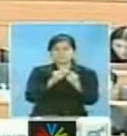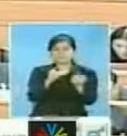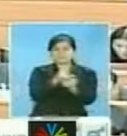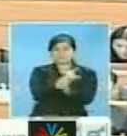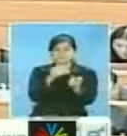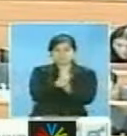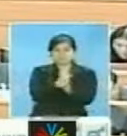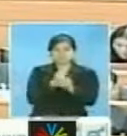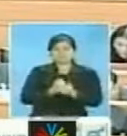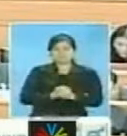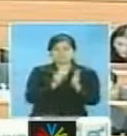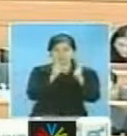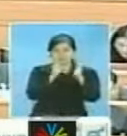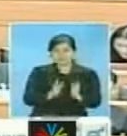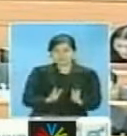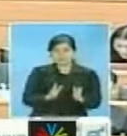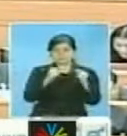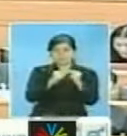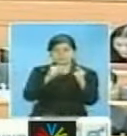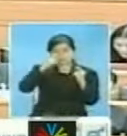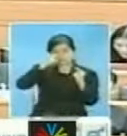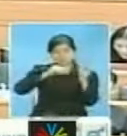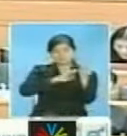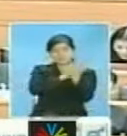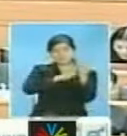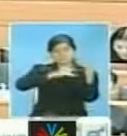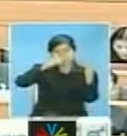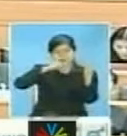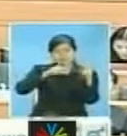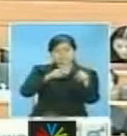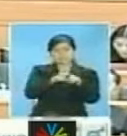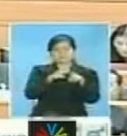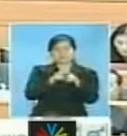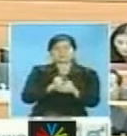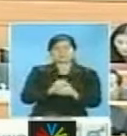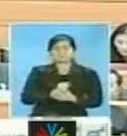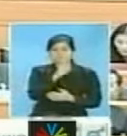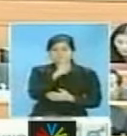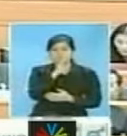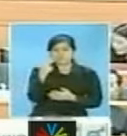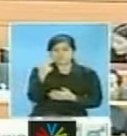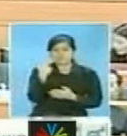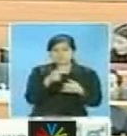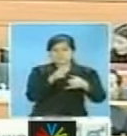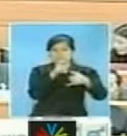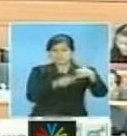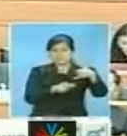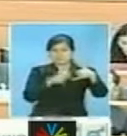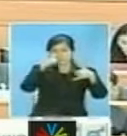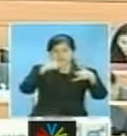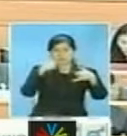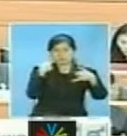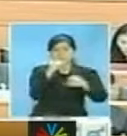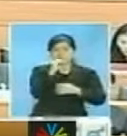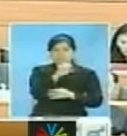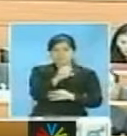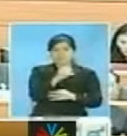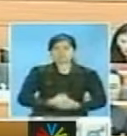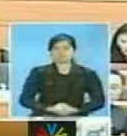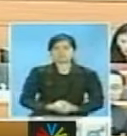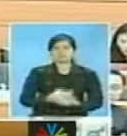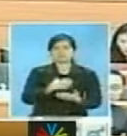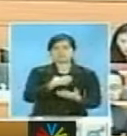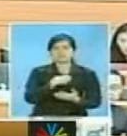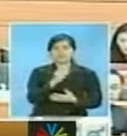ของความเป็นมนุษย์ในความเป็นชาติของเรานั้นถ้ามีมนุษย์คนหนึ่งบอกว่าเขาต้องการเดิน